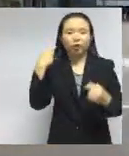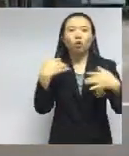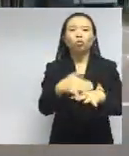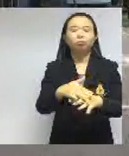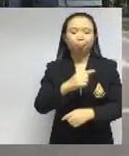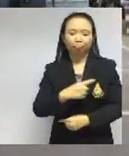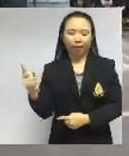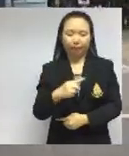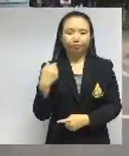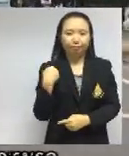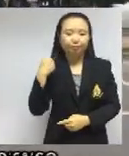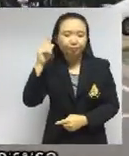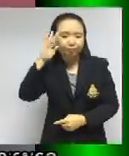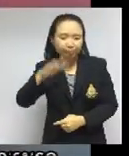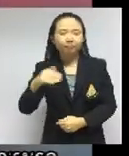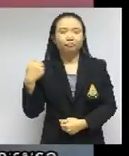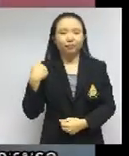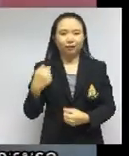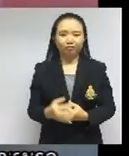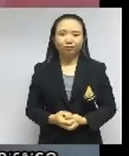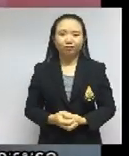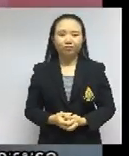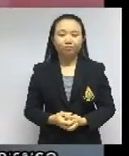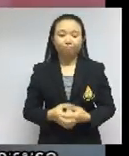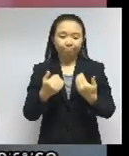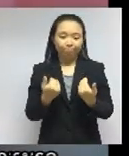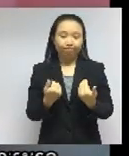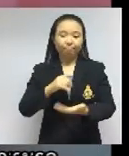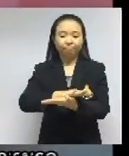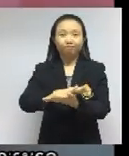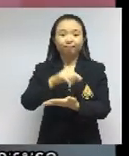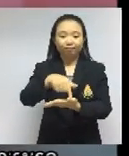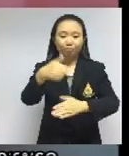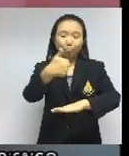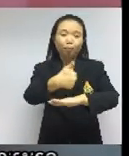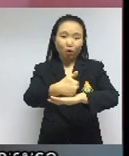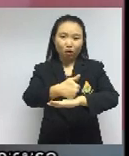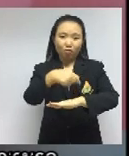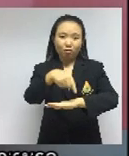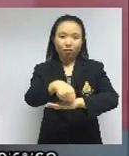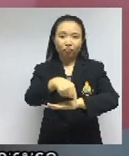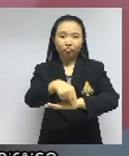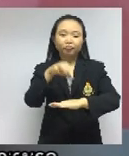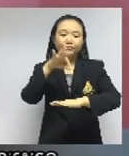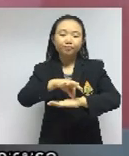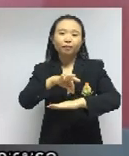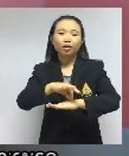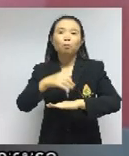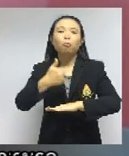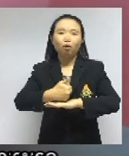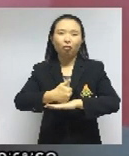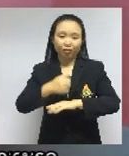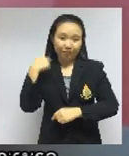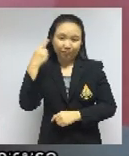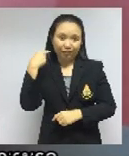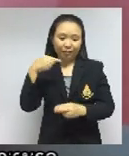เภทประจำและไปกลับปัจจุบันนางเงาแขเบียดคุณทศดำรงตำแหน่งผู้อำนว